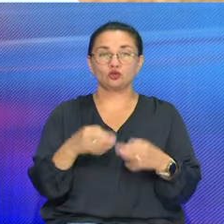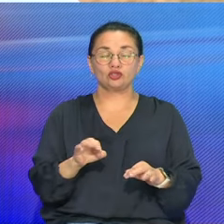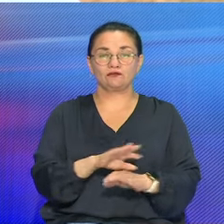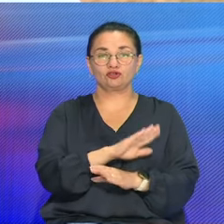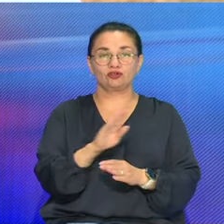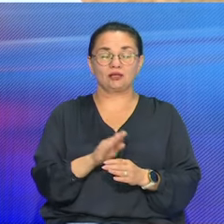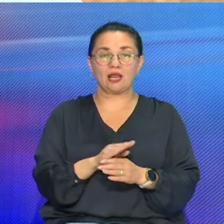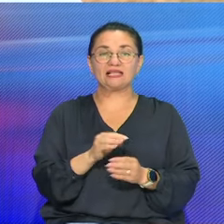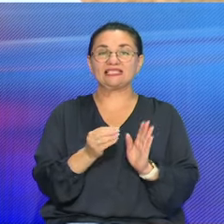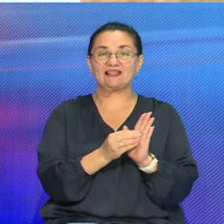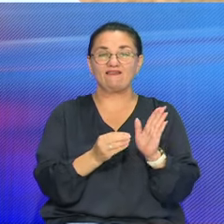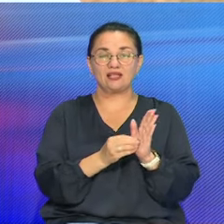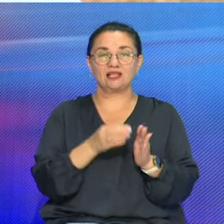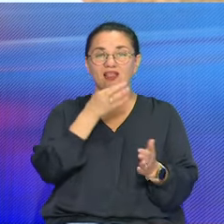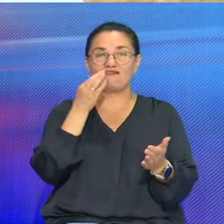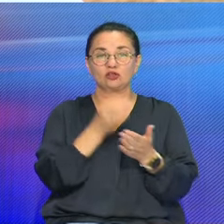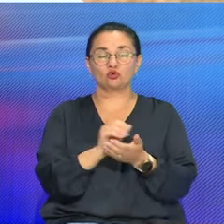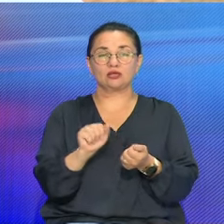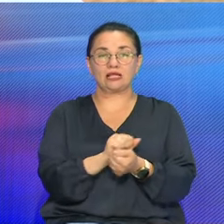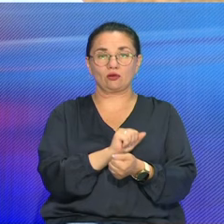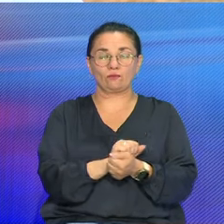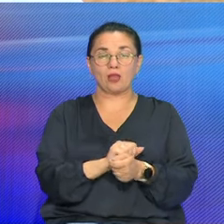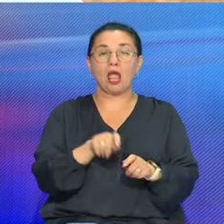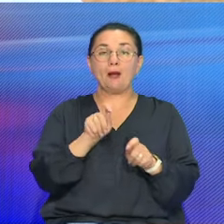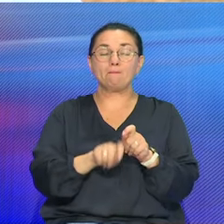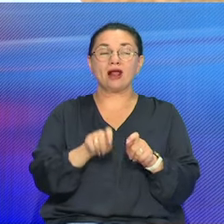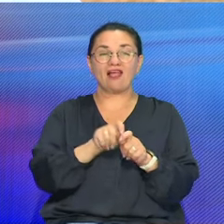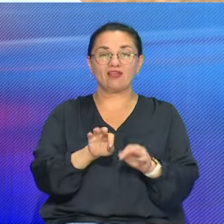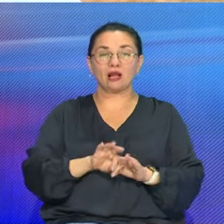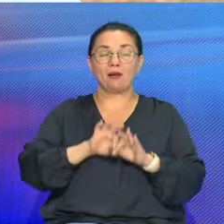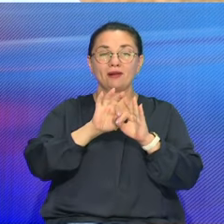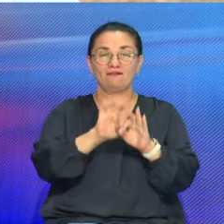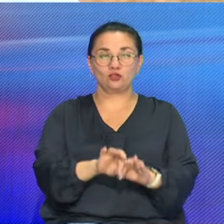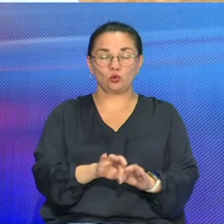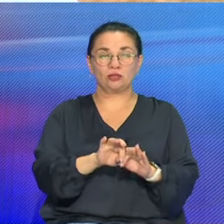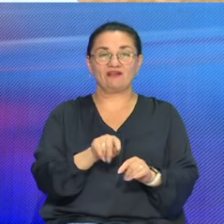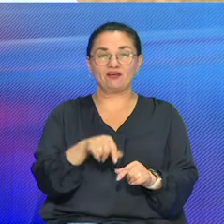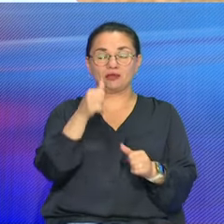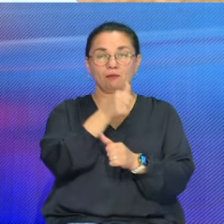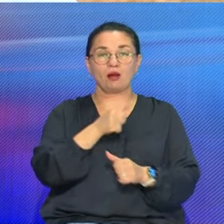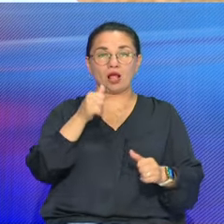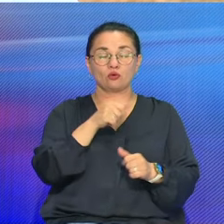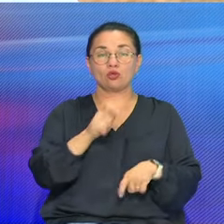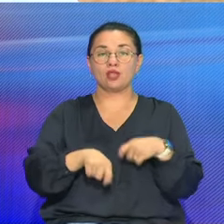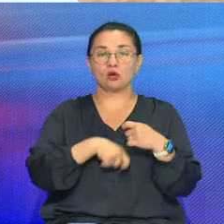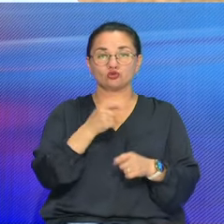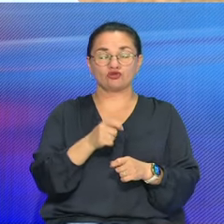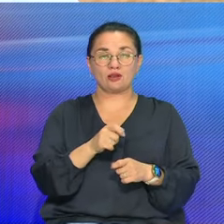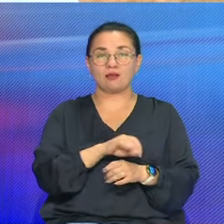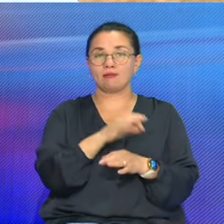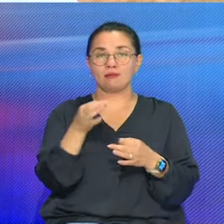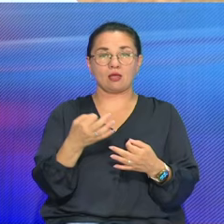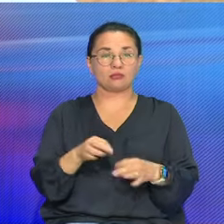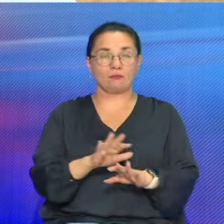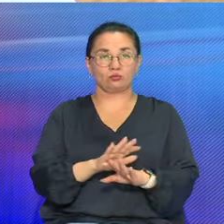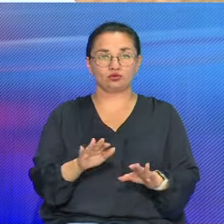сведений в отчетные документы. Проверки, проведенные в текущем году, показали, что подобных нарушений не допущено. Вся техника находится в